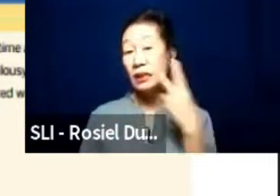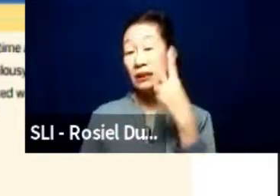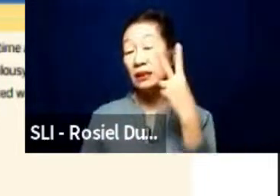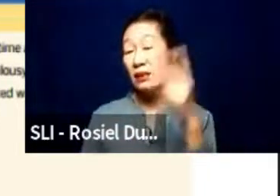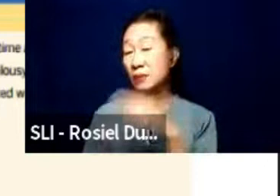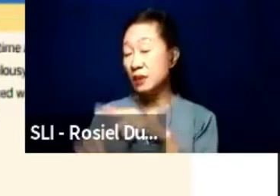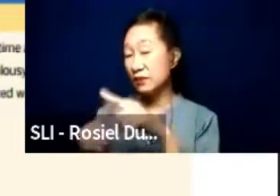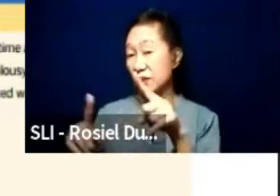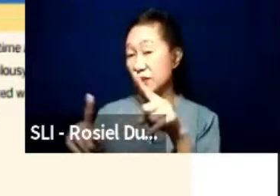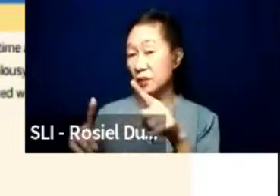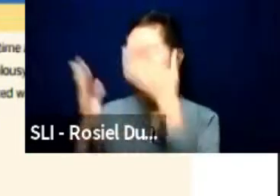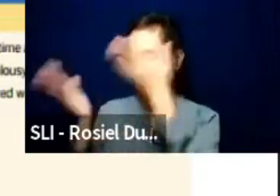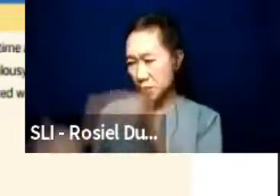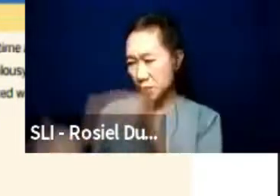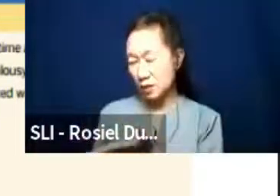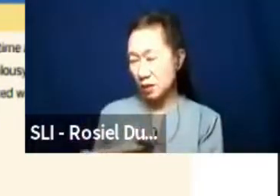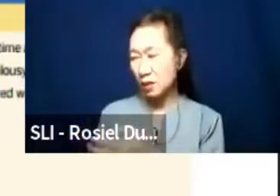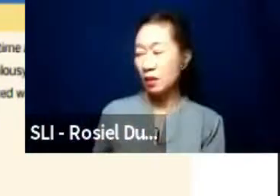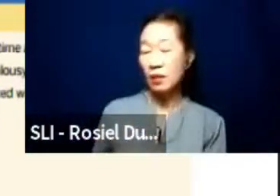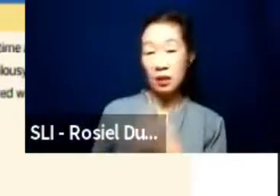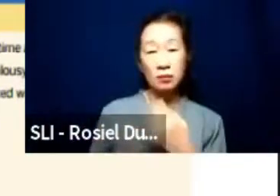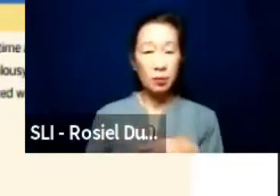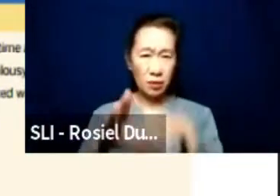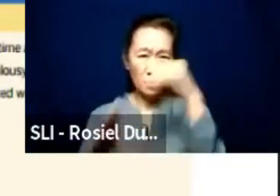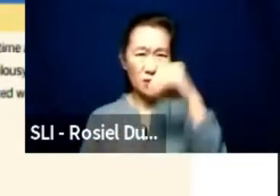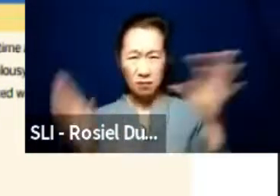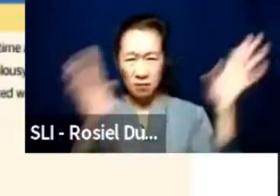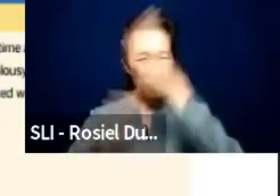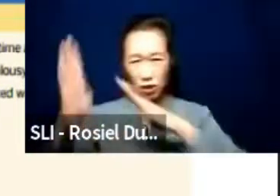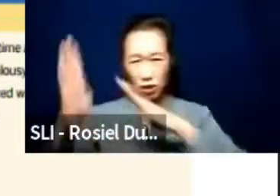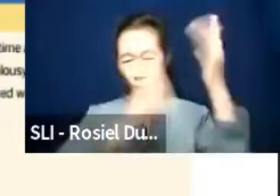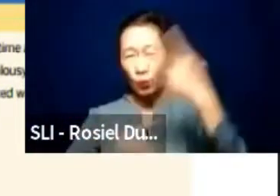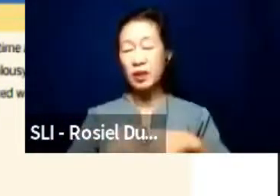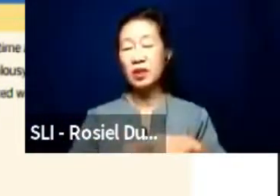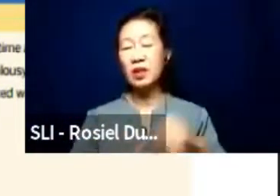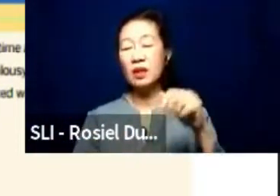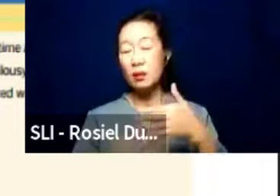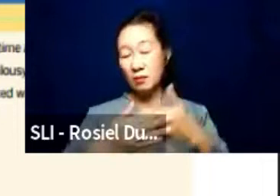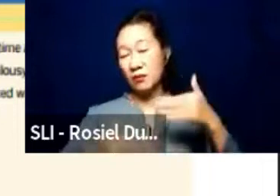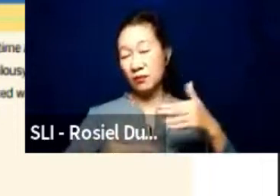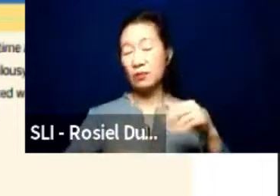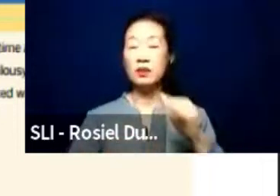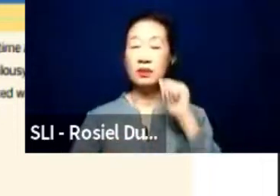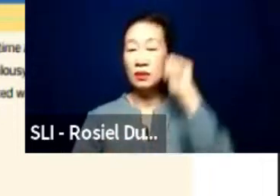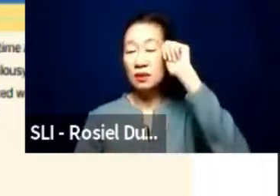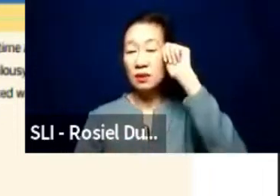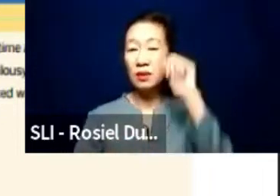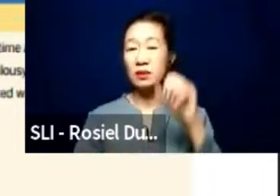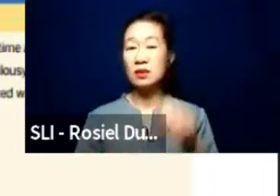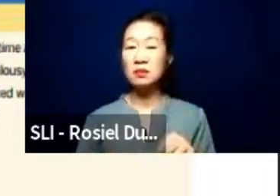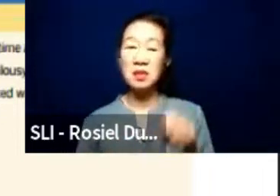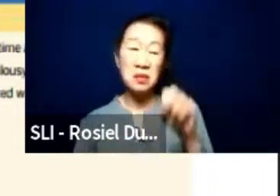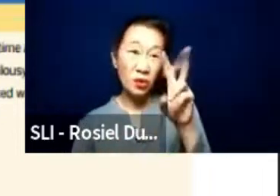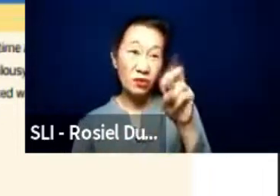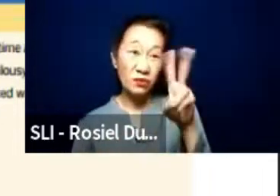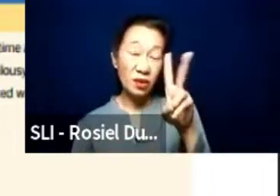ibang life cycle, lumalabas yung mga issues pagdating ng adolescence, no, ages 12 to 21, dyan napapasok